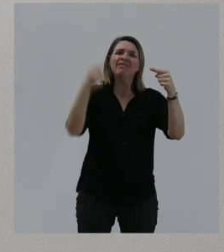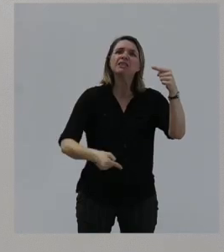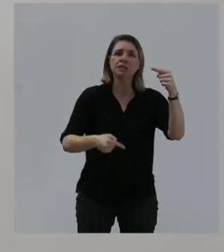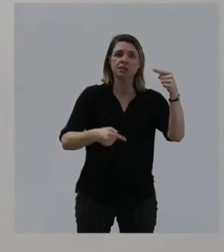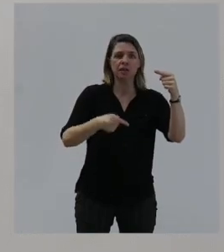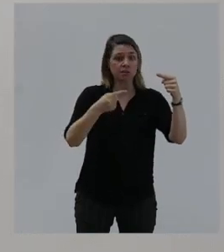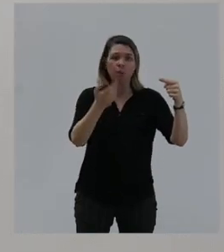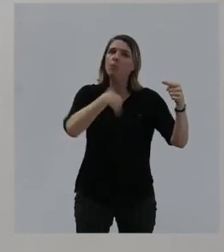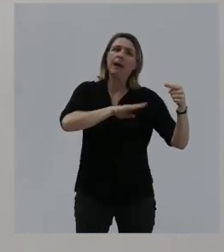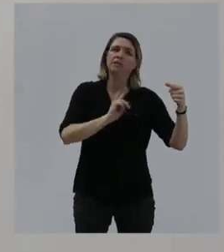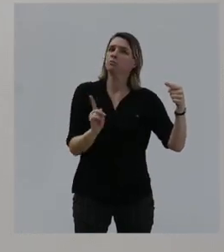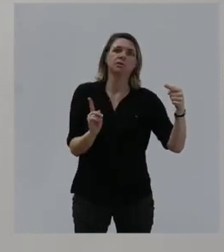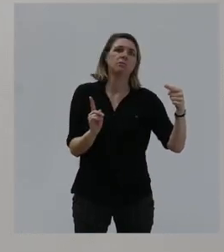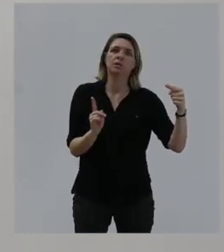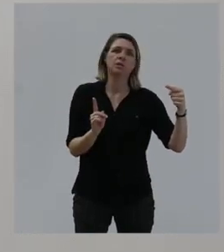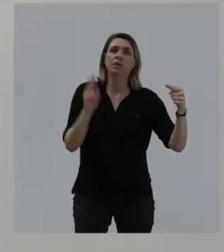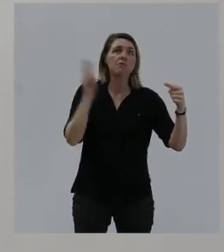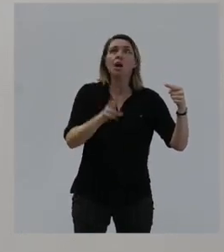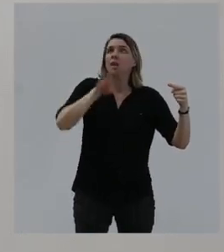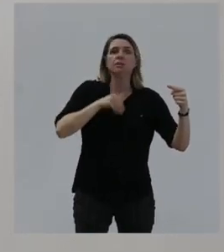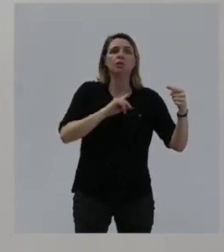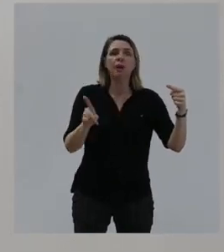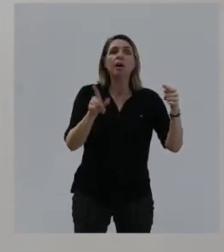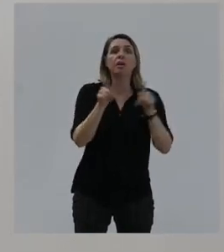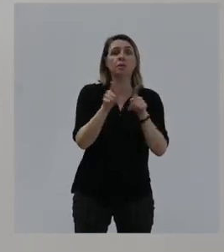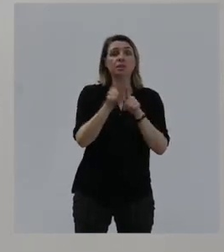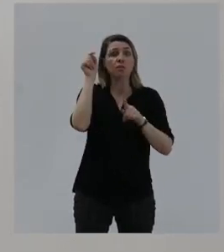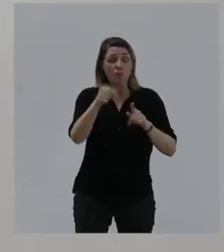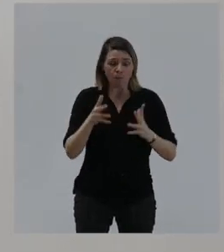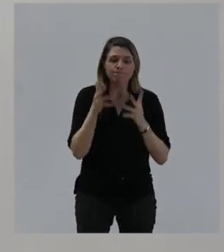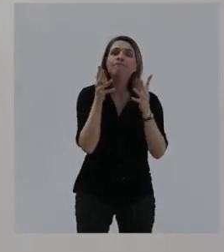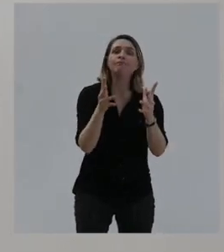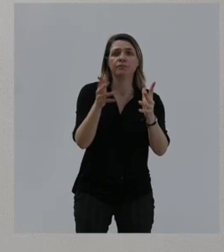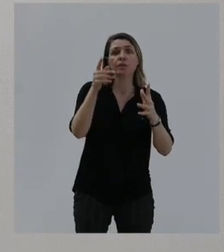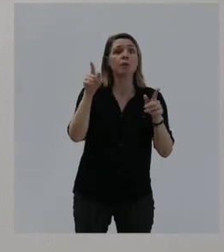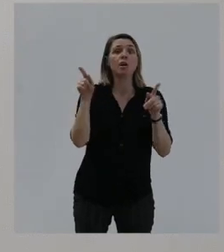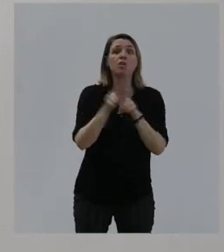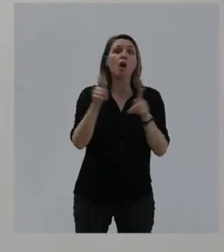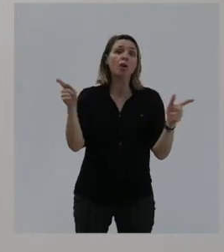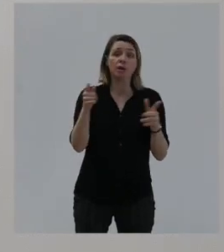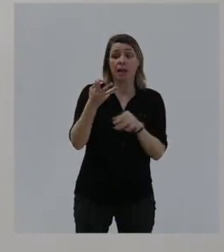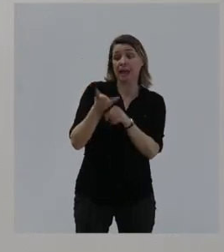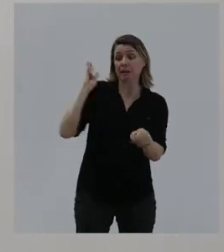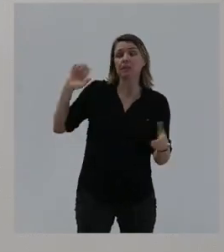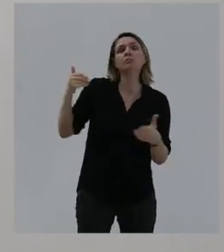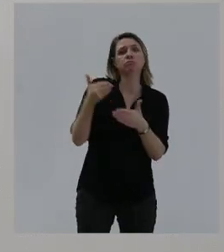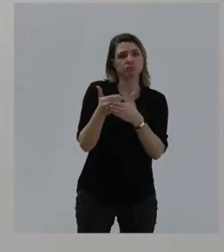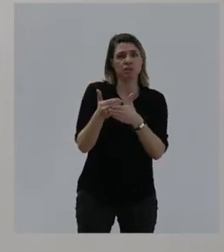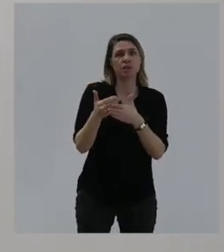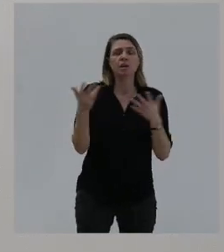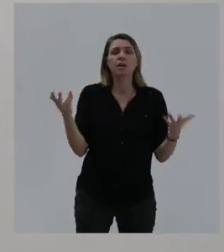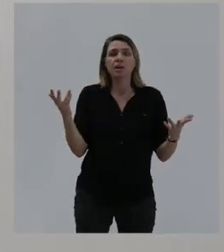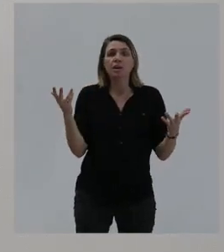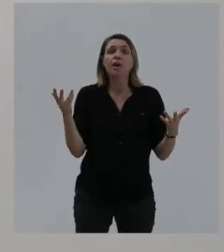jugeons irresponsables et les excédents qui affaiblissent notre établissement, comme c'était le cas durant ces 4 dernières années,